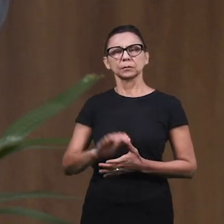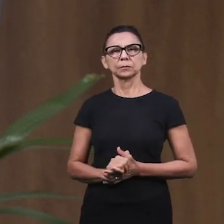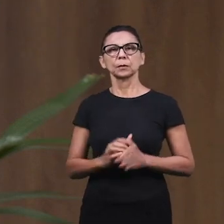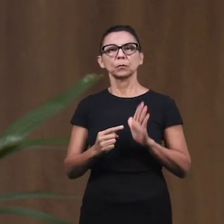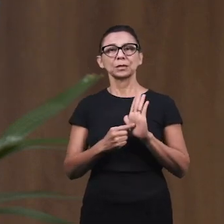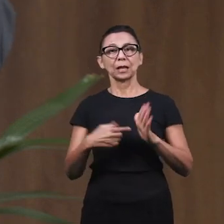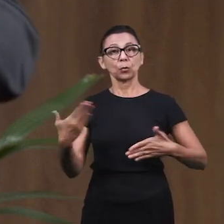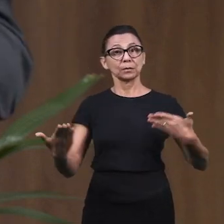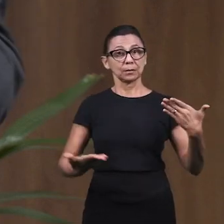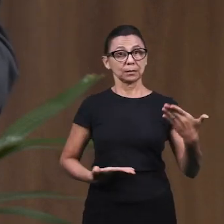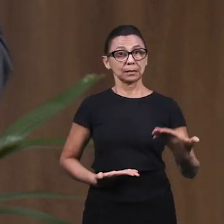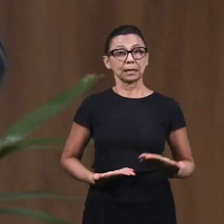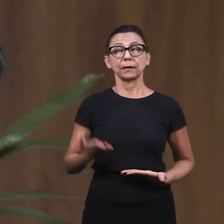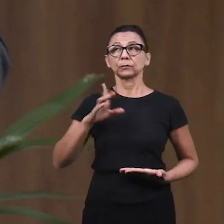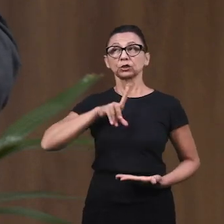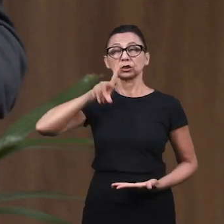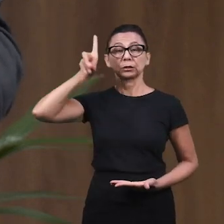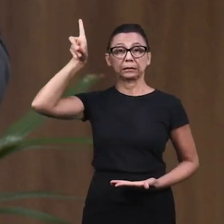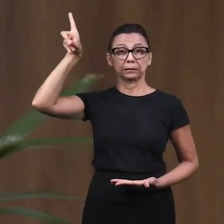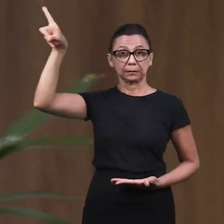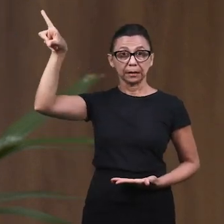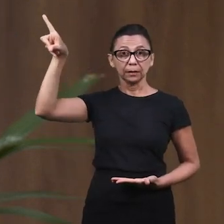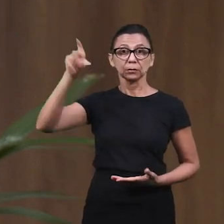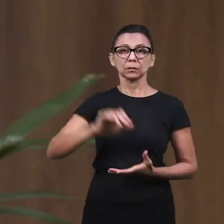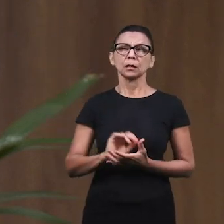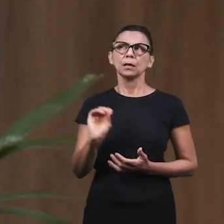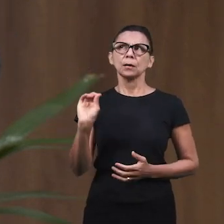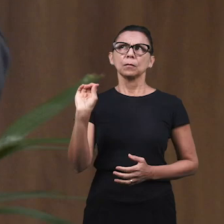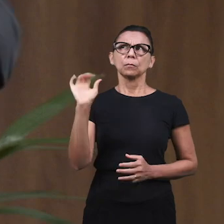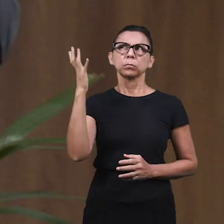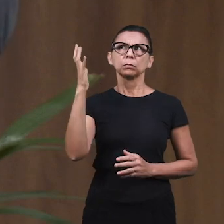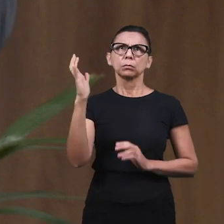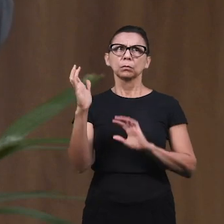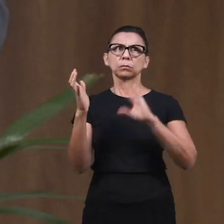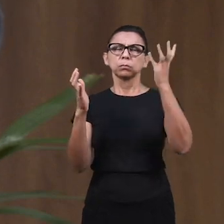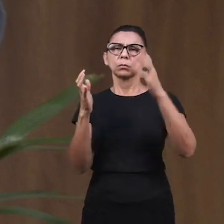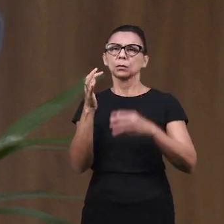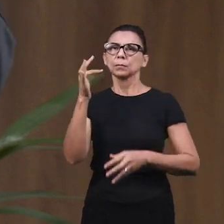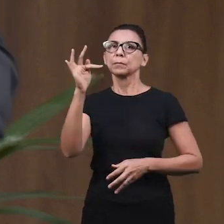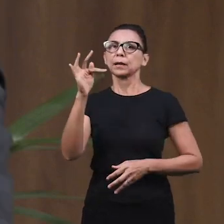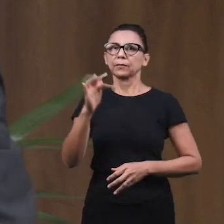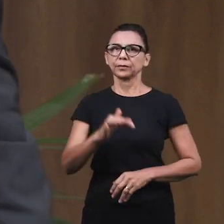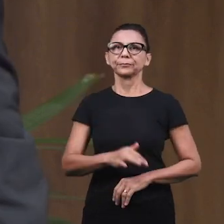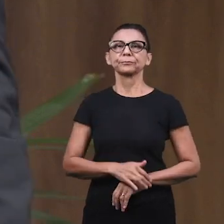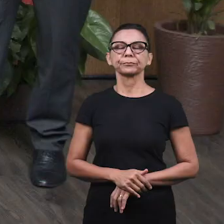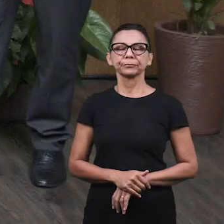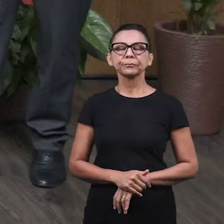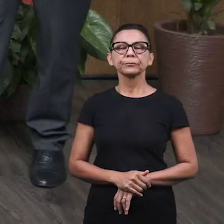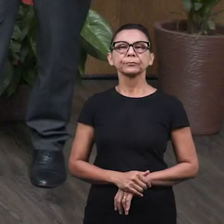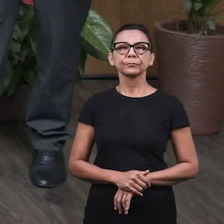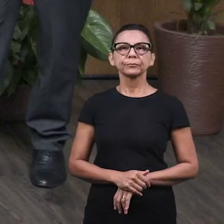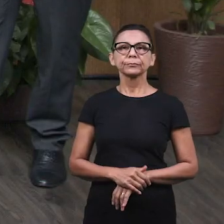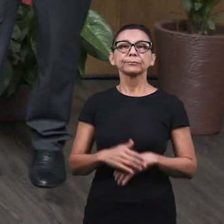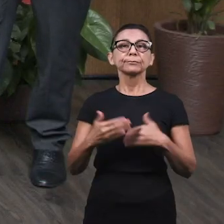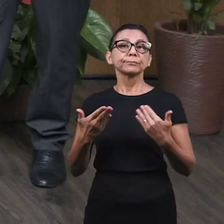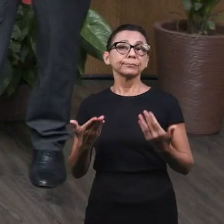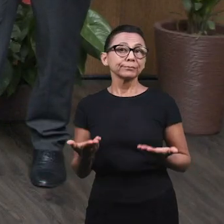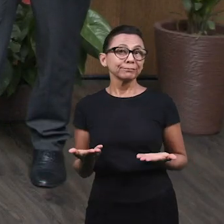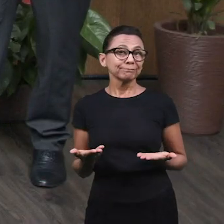serait pour montrer aux serviteurs les choses que bientôt se passerait. De là,